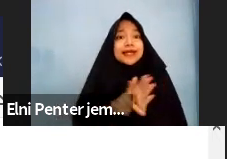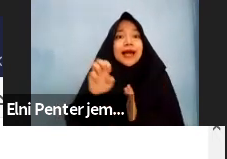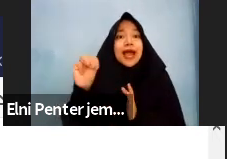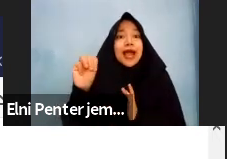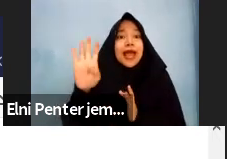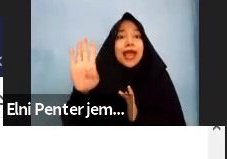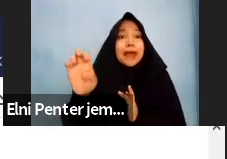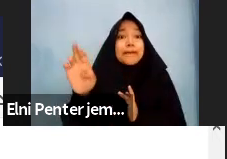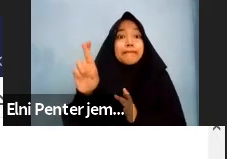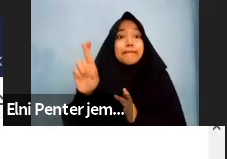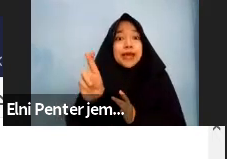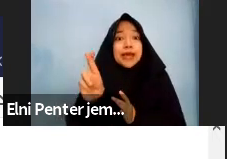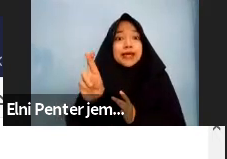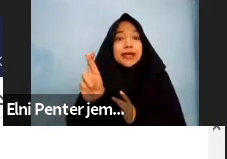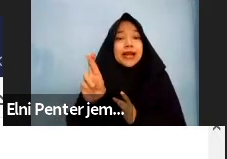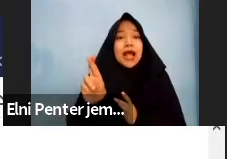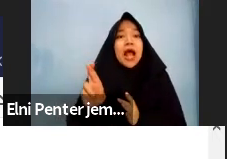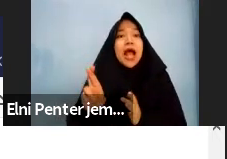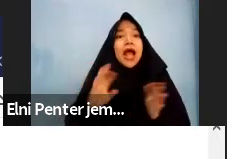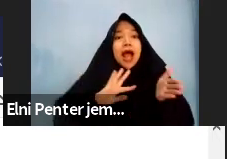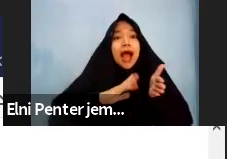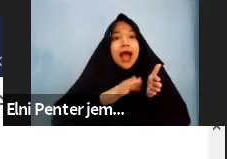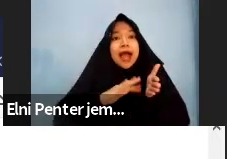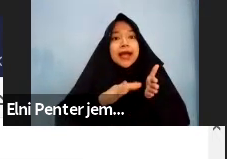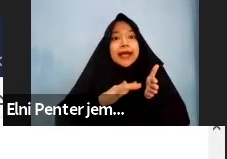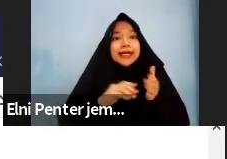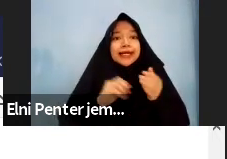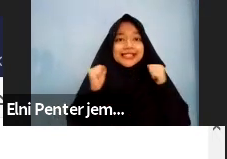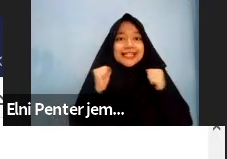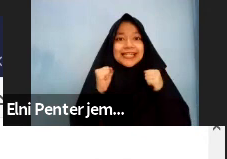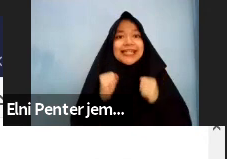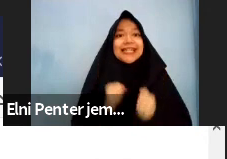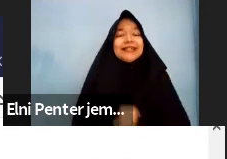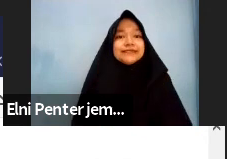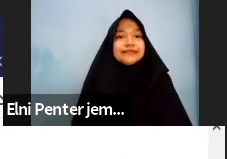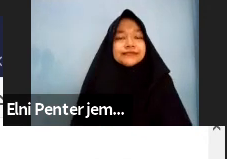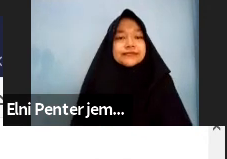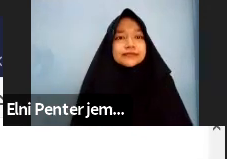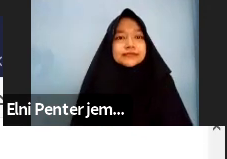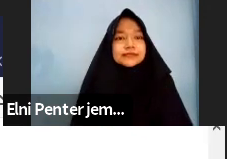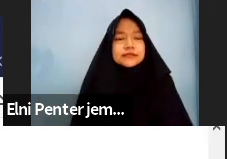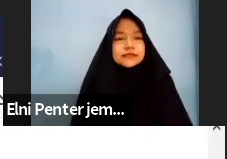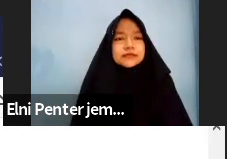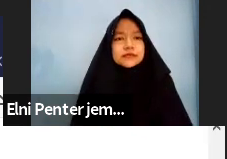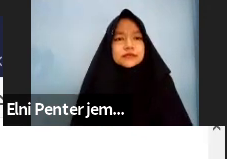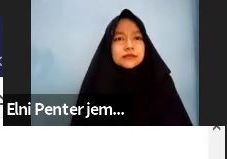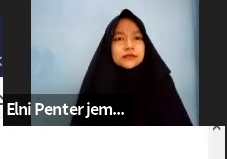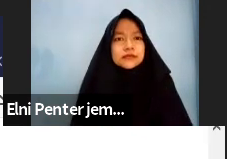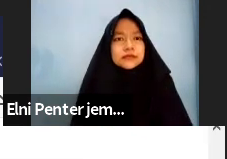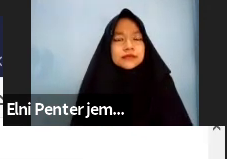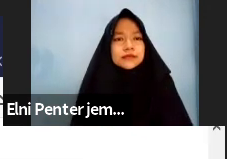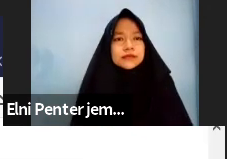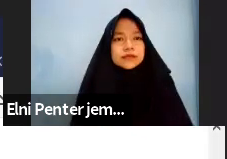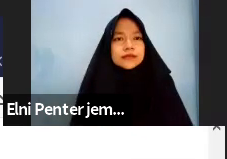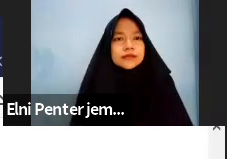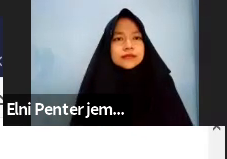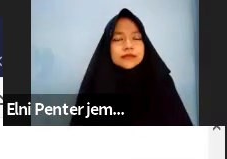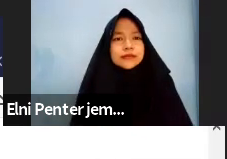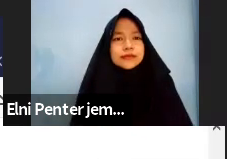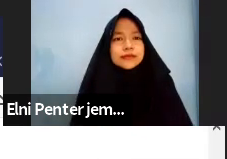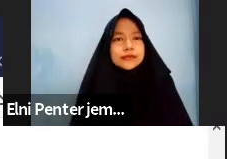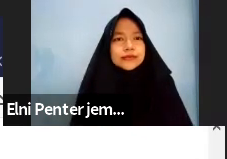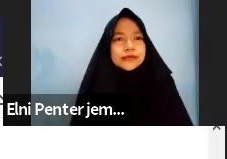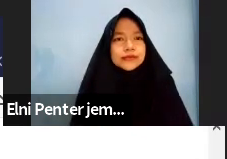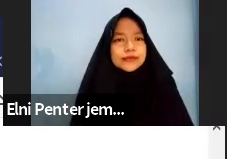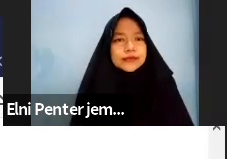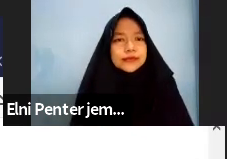jadi seperti itu jadi intonasi pembawaannya itu membuat kita paham dan